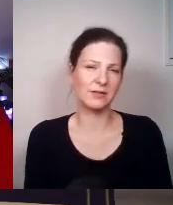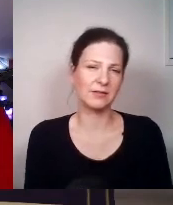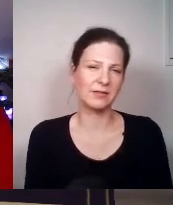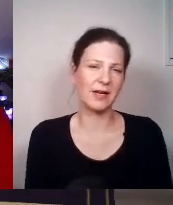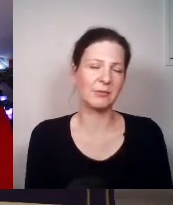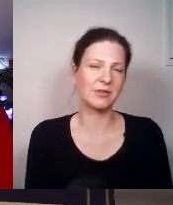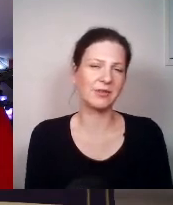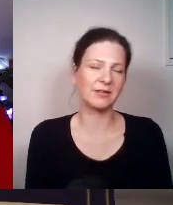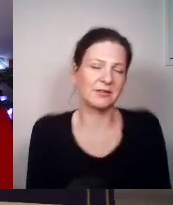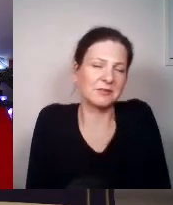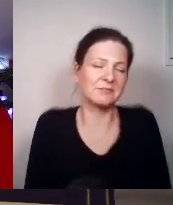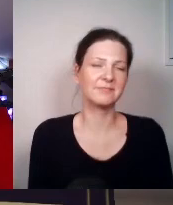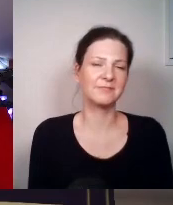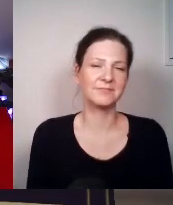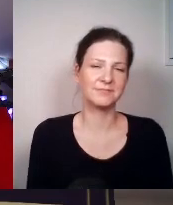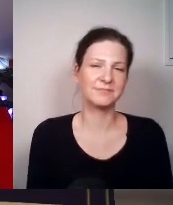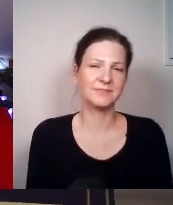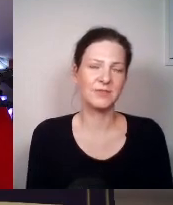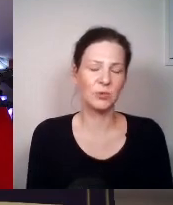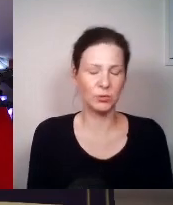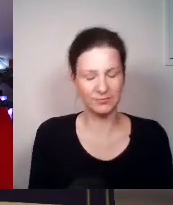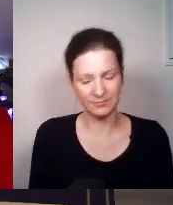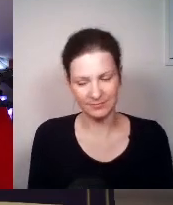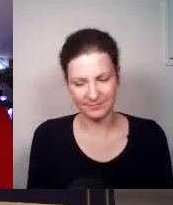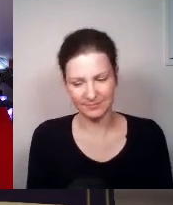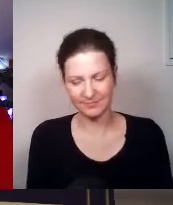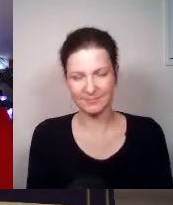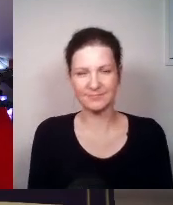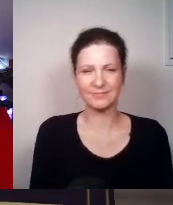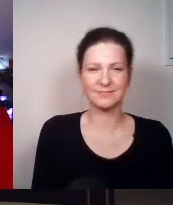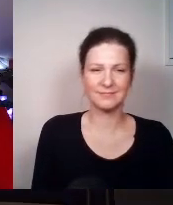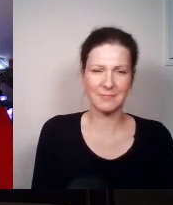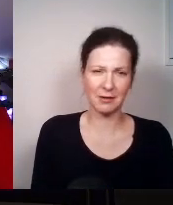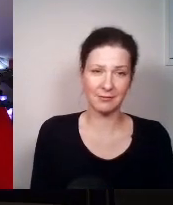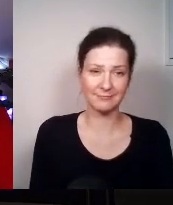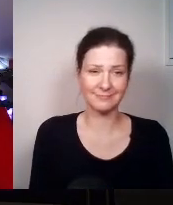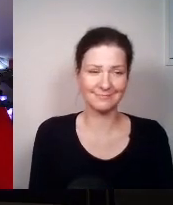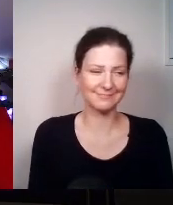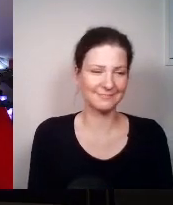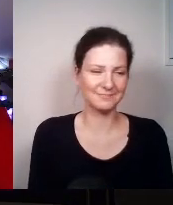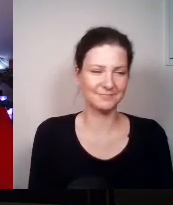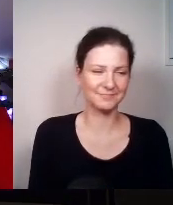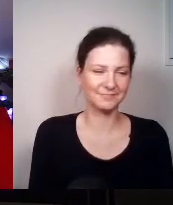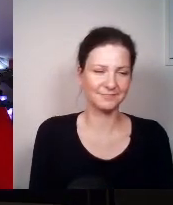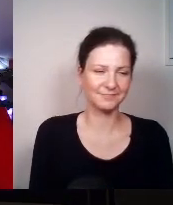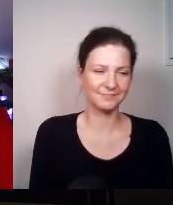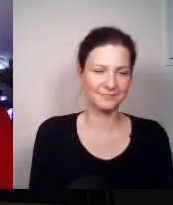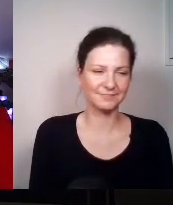so meins. Aber das finde ich gut. Finde ich gut. Cool. Ja.